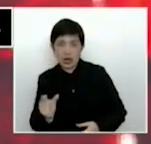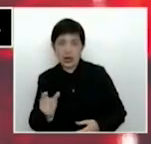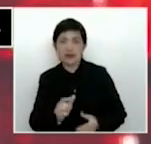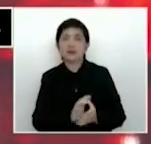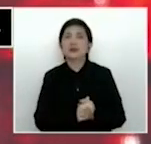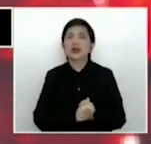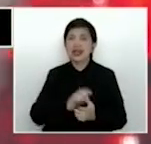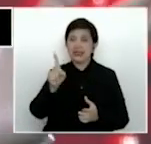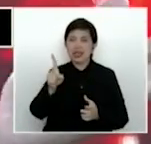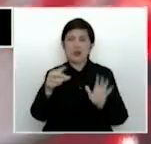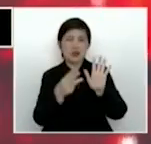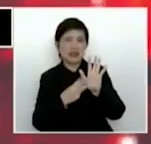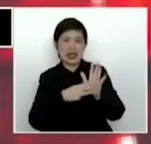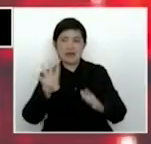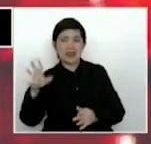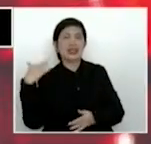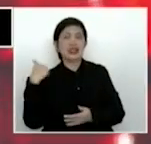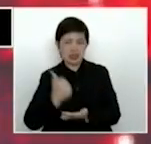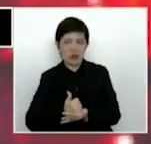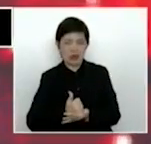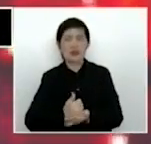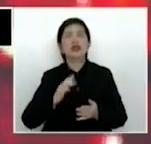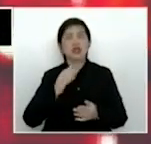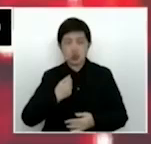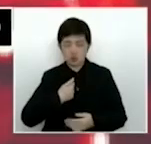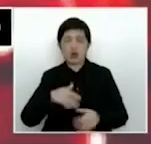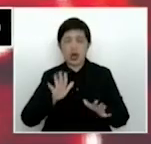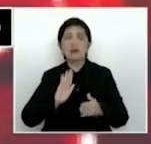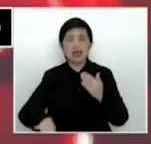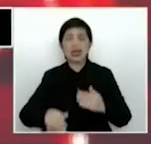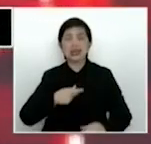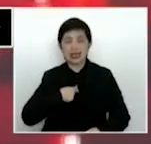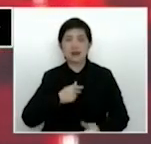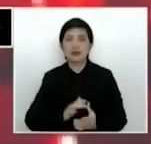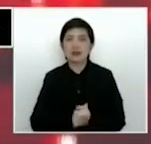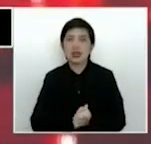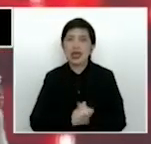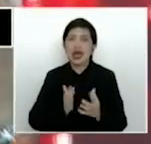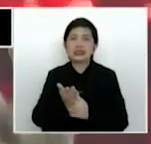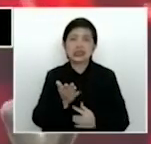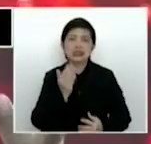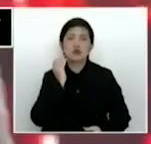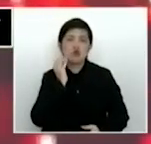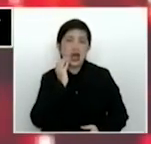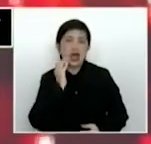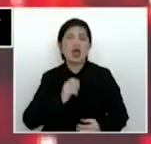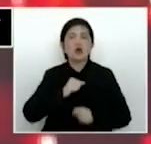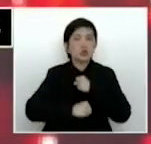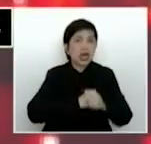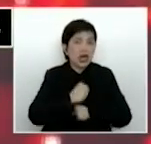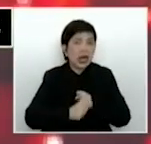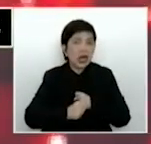masalah empat bertanggung jawab puluhan ribu sudah pernah saya lakukan kombinasi dengan akses kemudahan berusaha